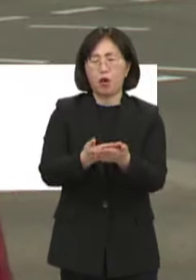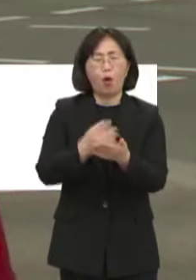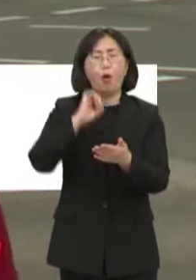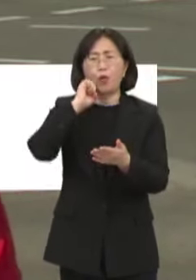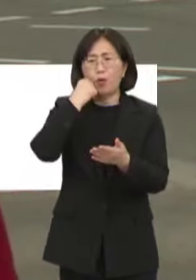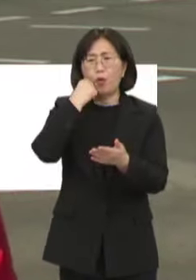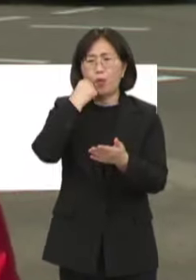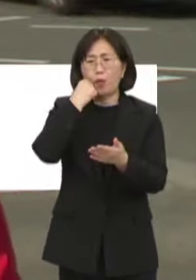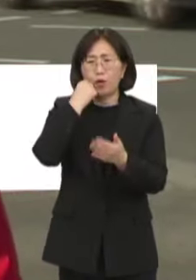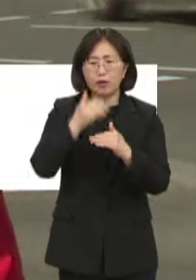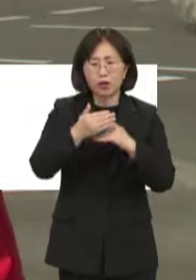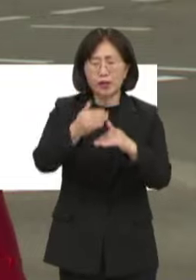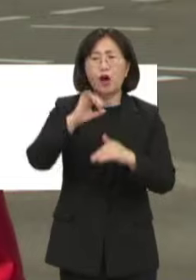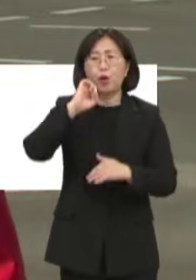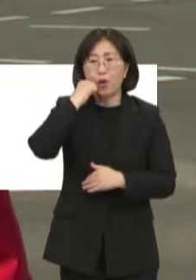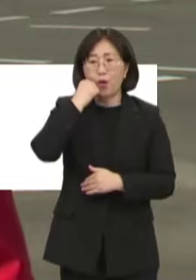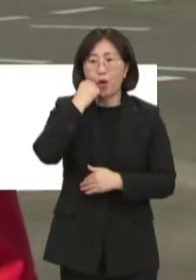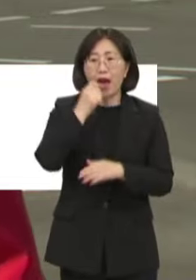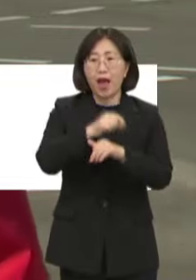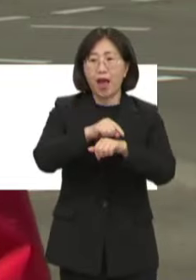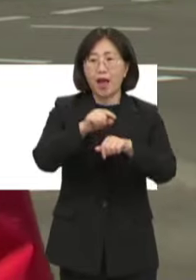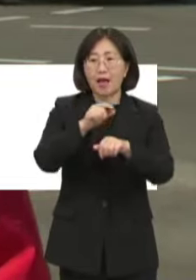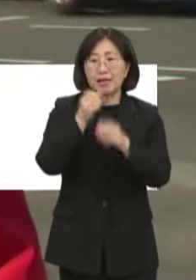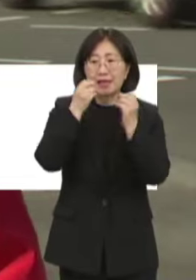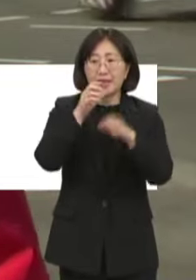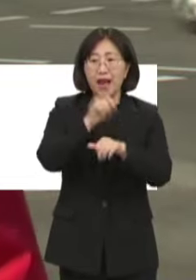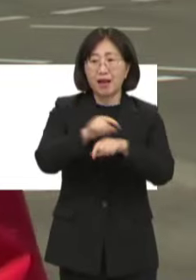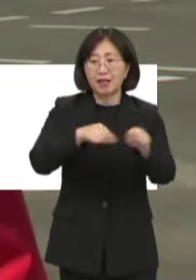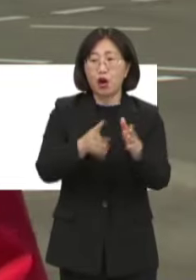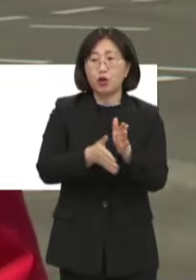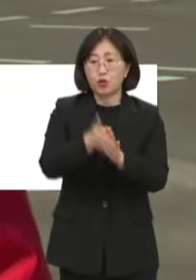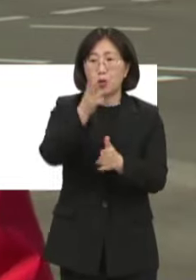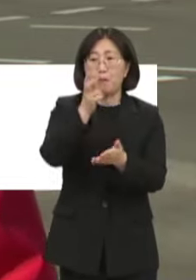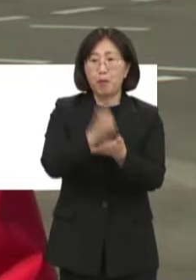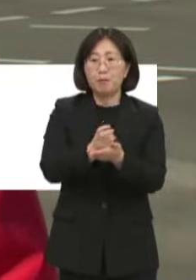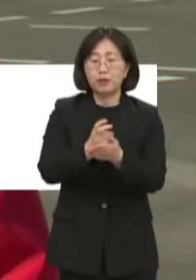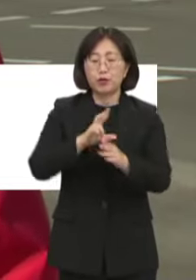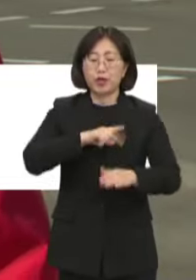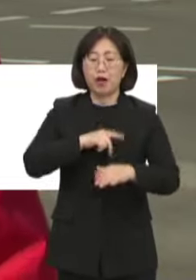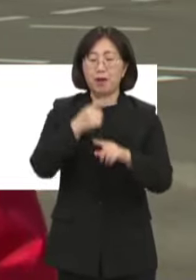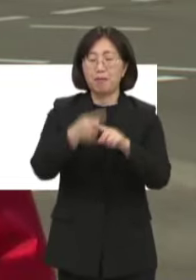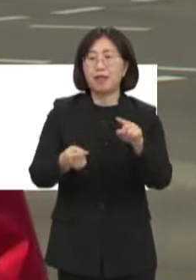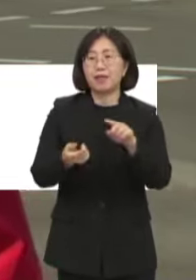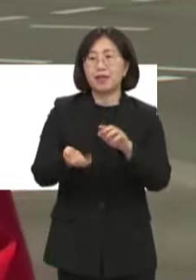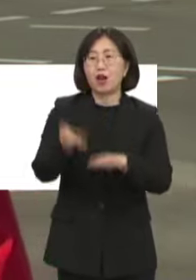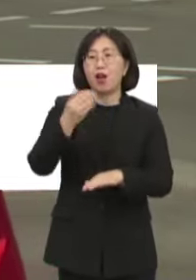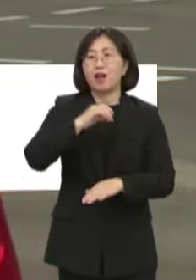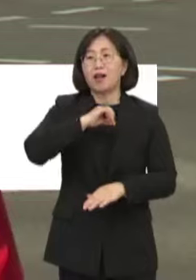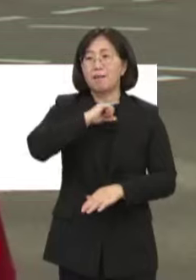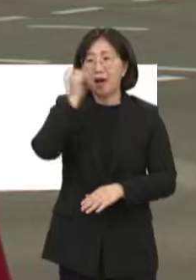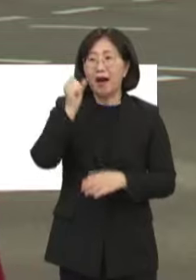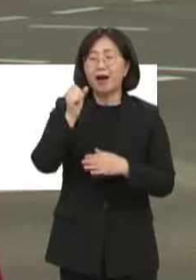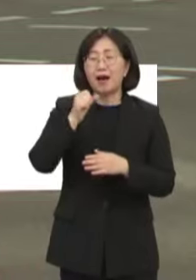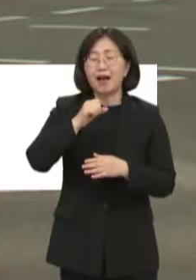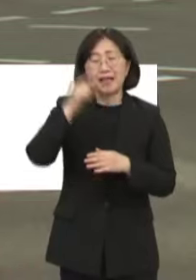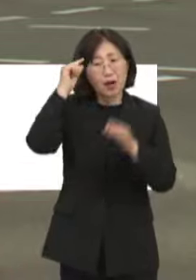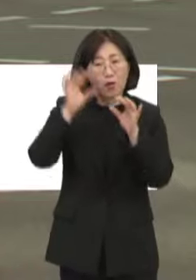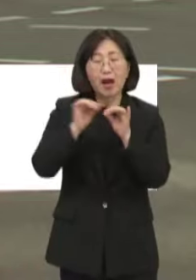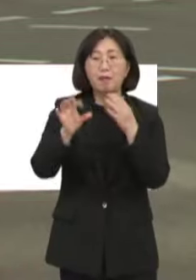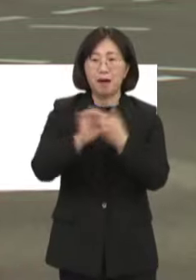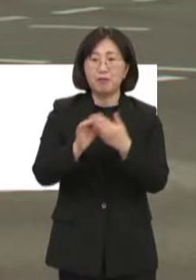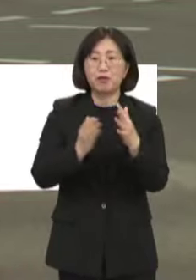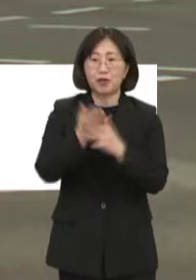많습니다. 신행정수도법 시즌2는 국회의원 과반수 창선만 있으면 가능합니다. 세종시를 행정수도로